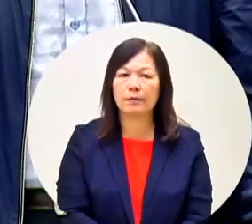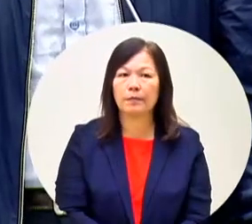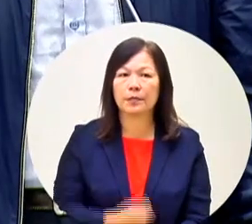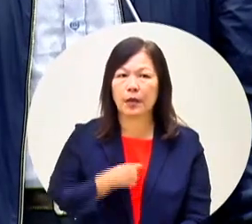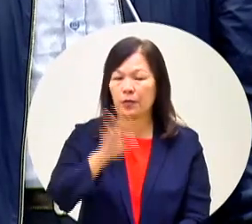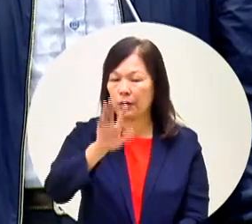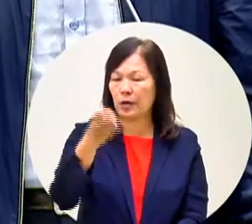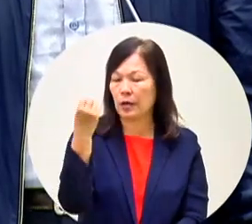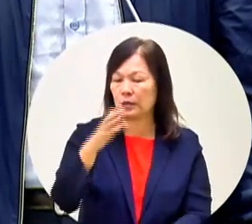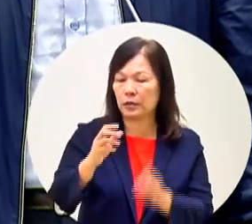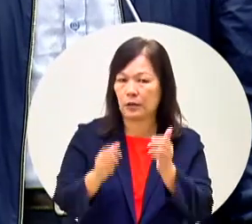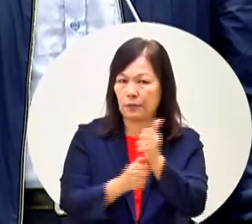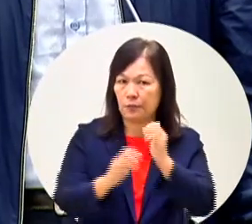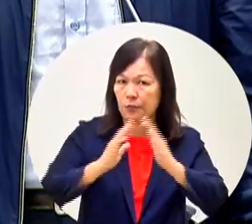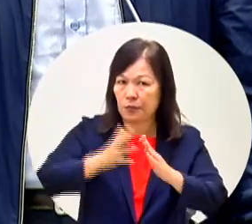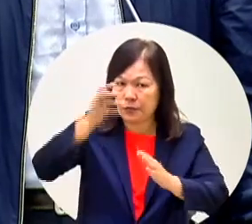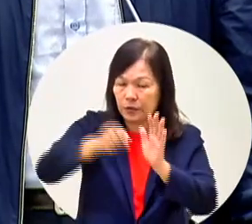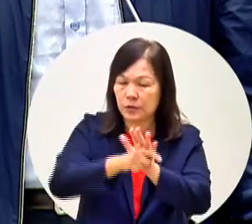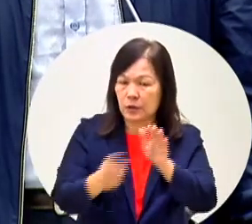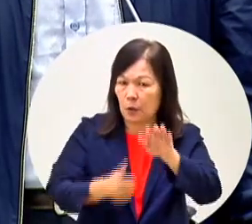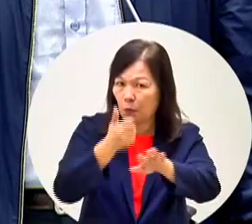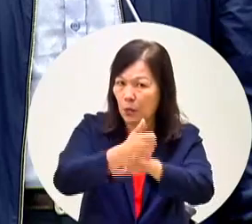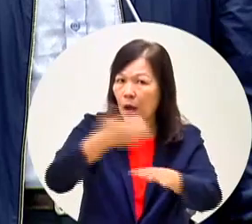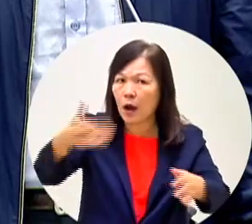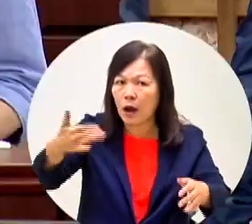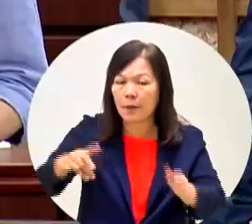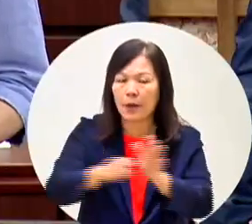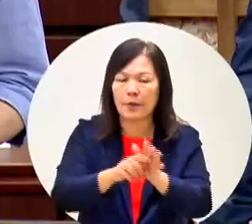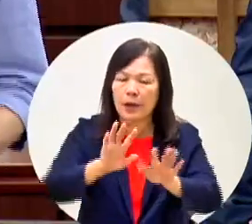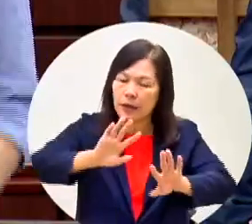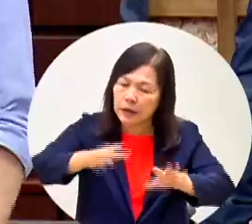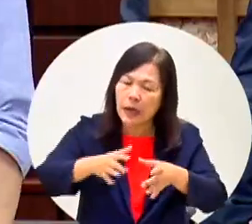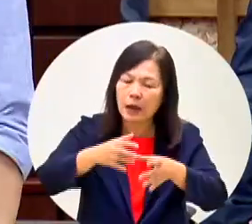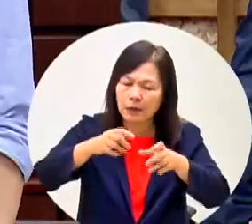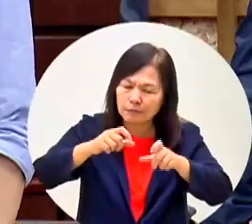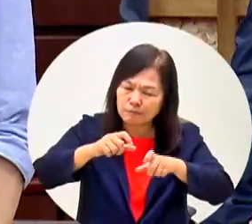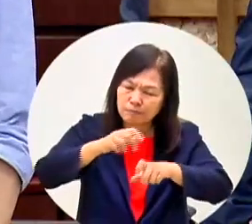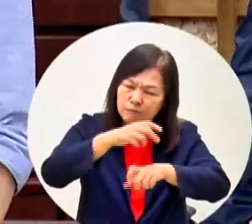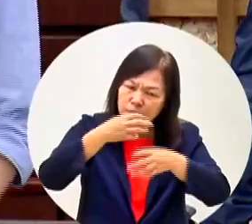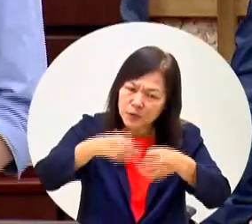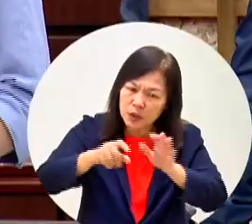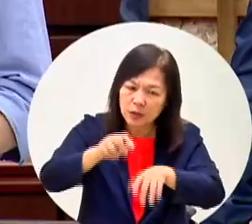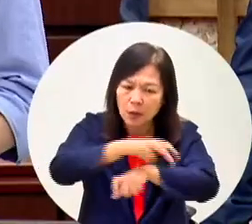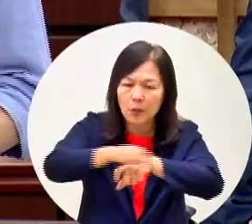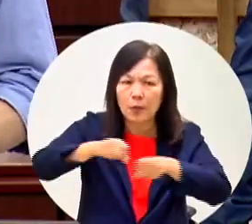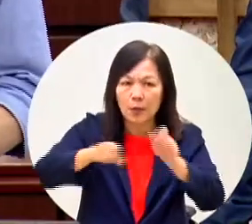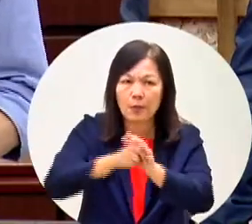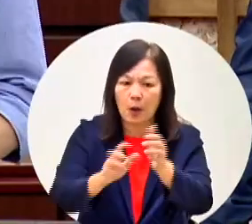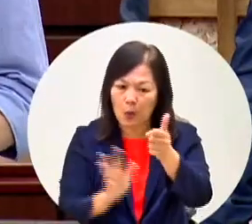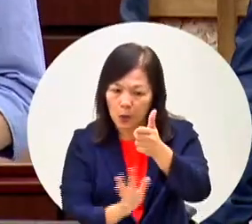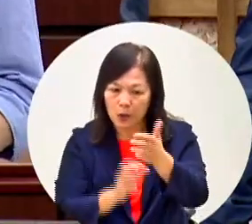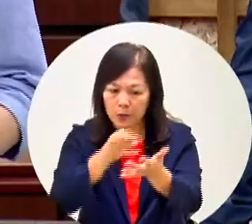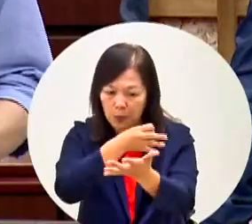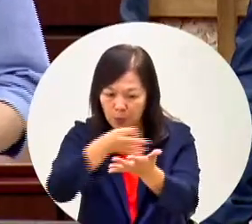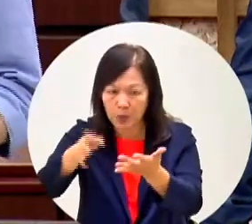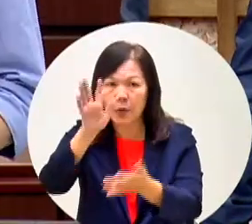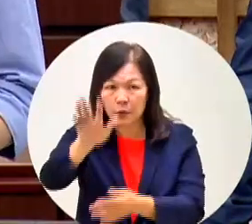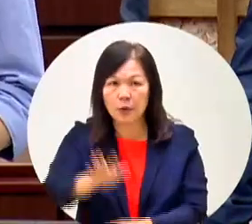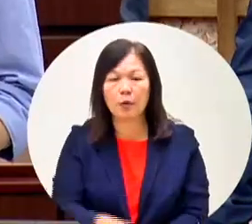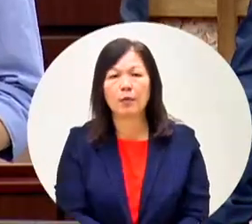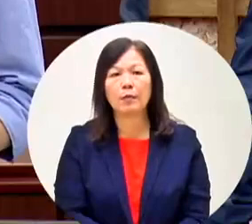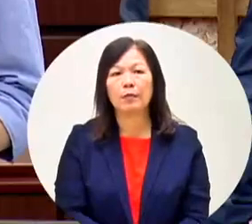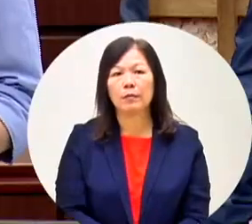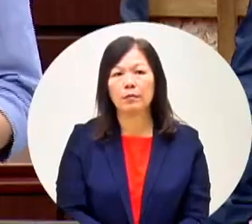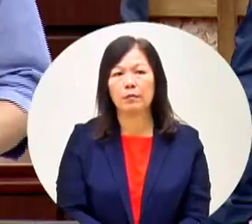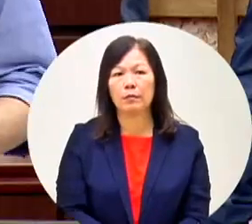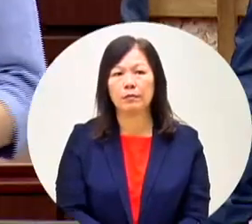那目前我们已经草拟未来这些委员的名单，也当然，承蒙大家各界的